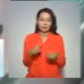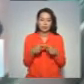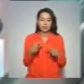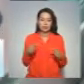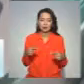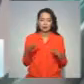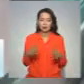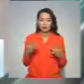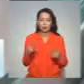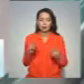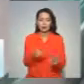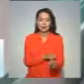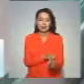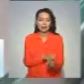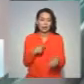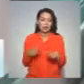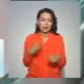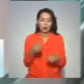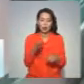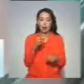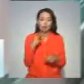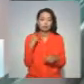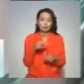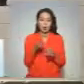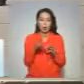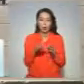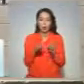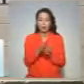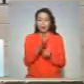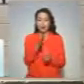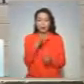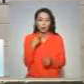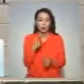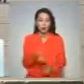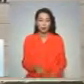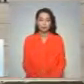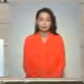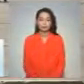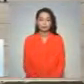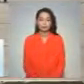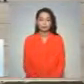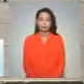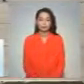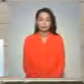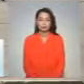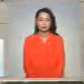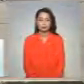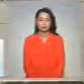видов. Задержанным наркодилерам грозит от 15 лет тюрьмы. Раиса Моргунова, Арман Якубов, Астана Таймс, Павлодар.